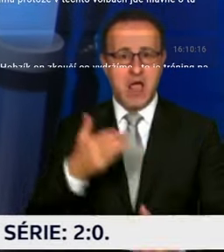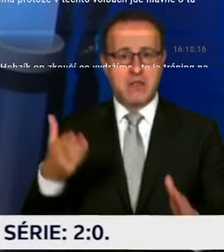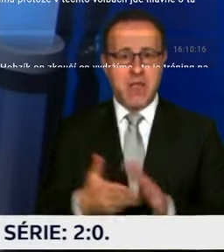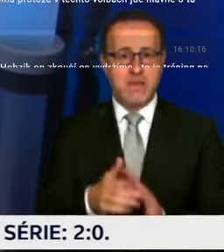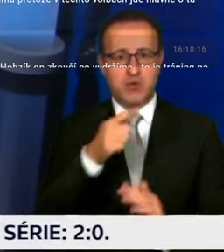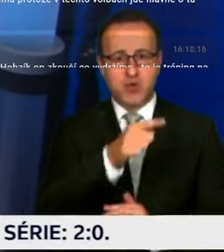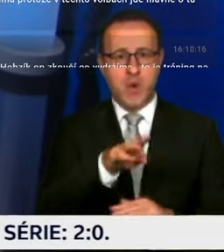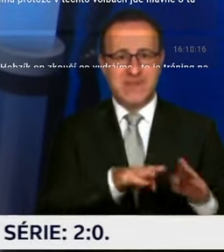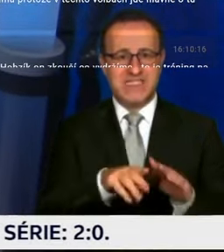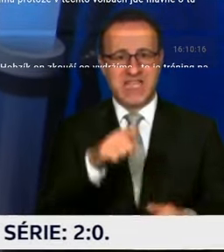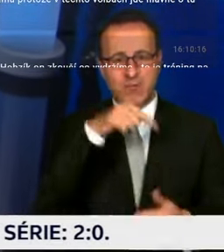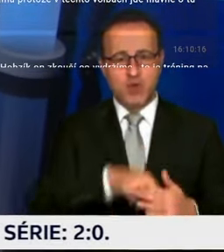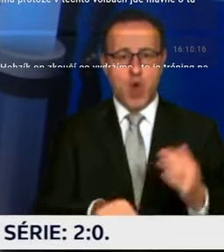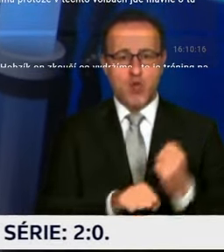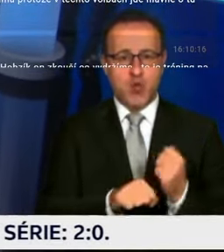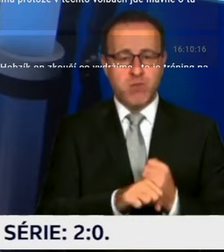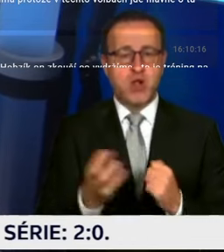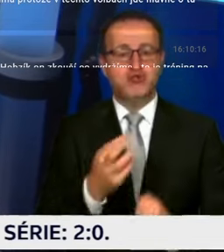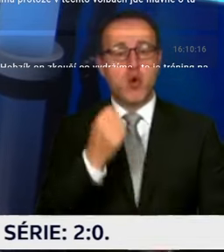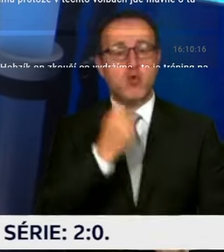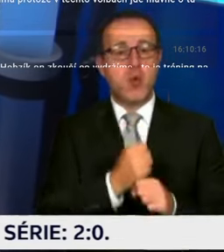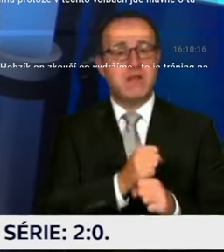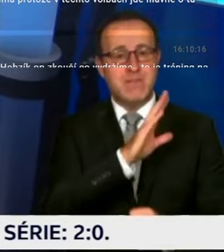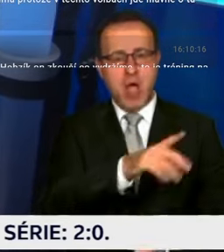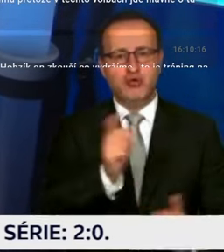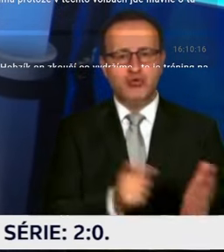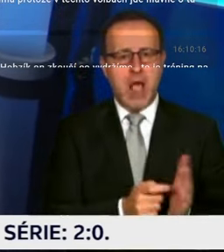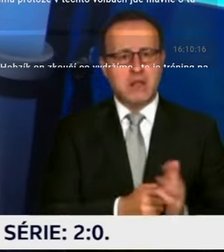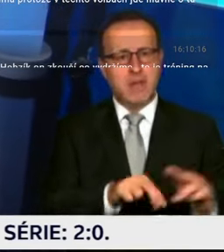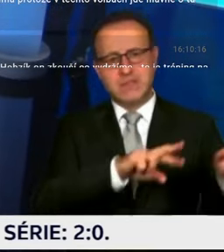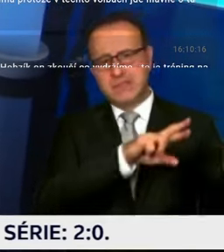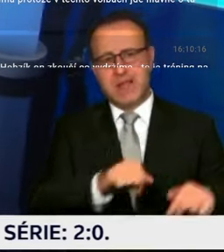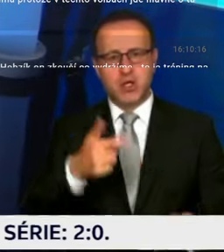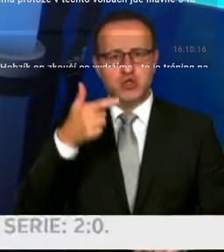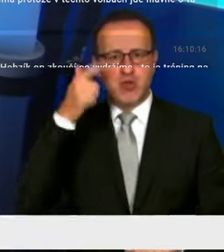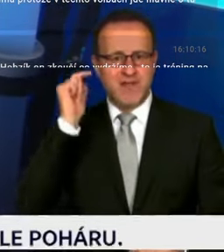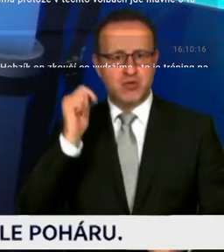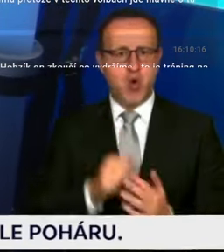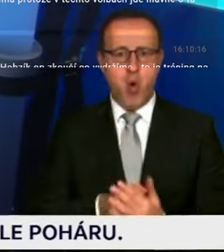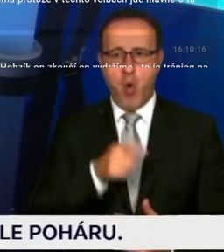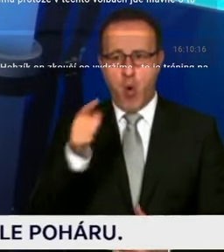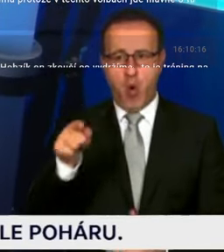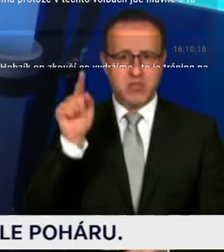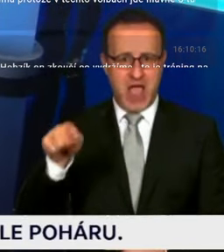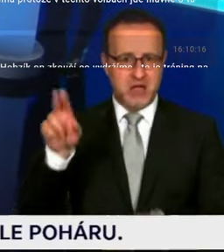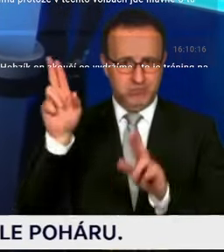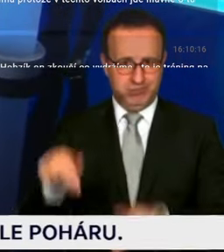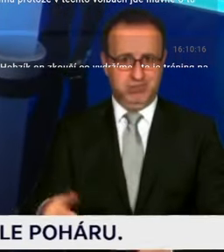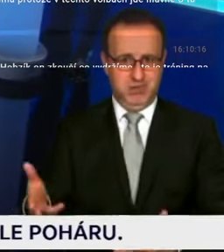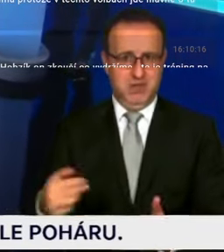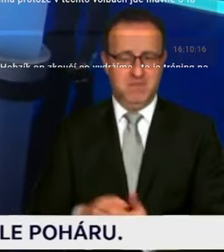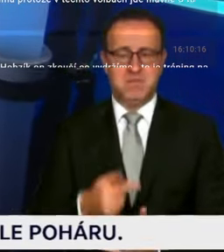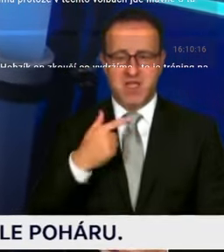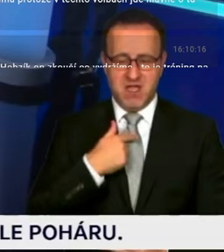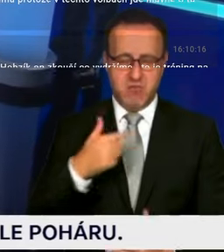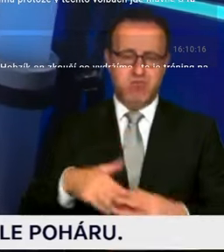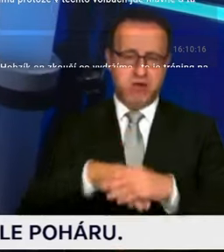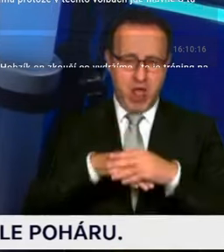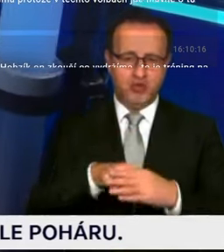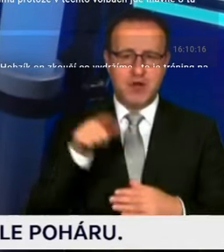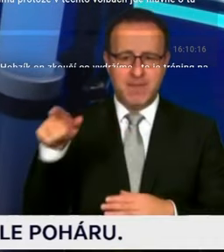urobil to čo urobiť Má to znamená žiadať vydanie na Slovensko tak on ho takýmto spôsobom legitimizuje Ja len teda